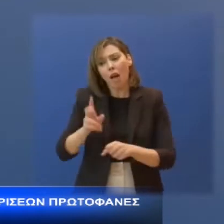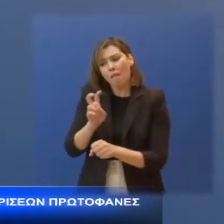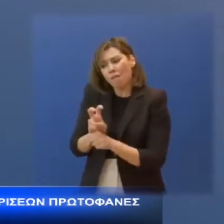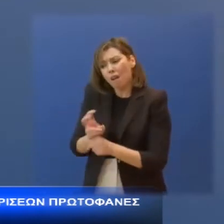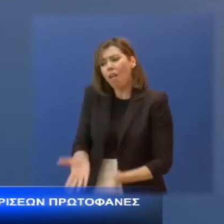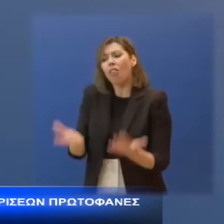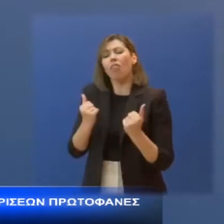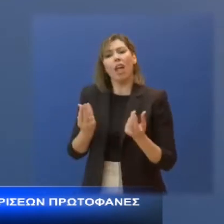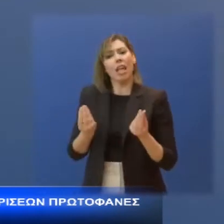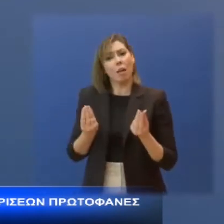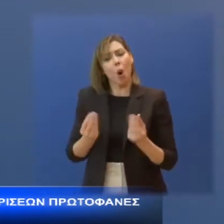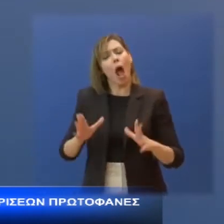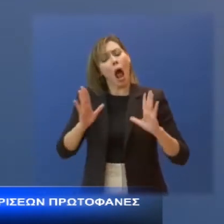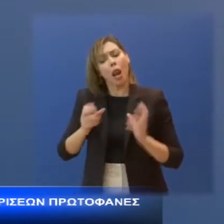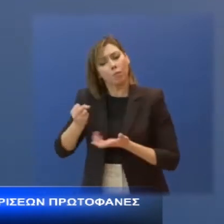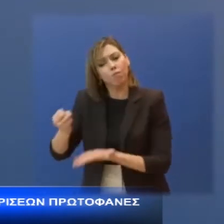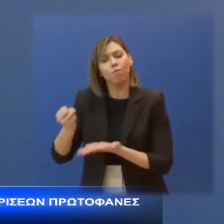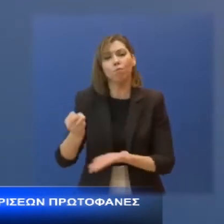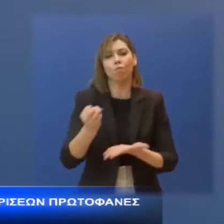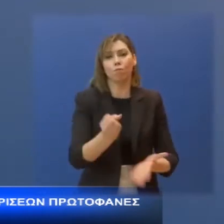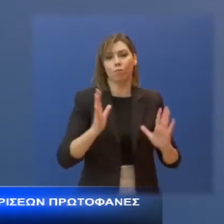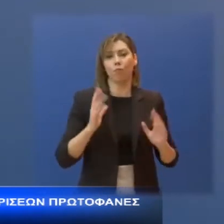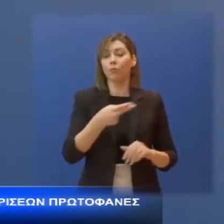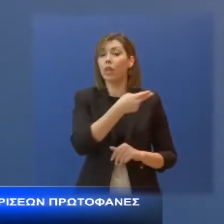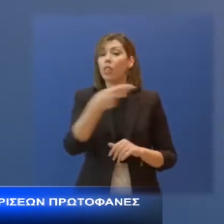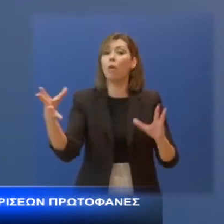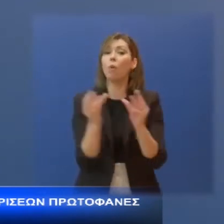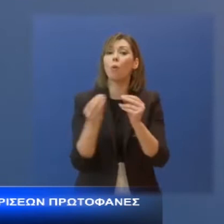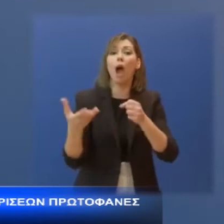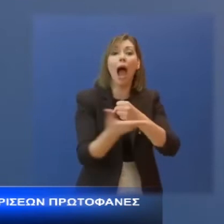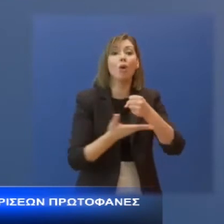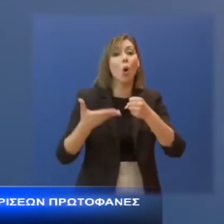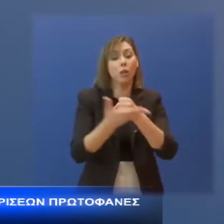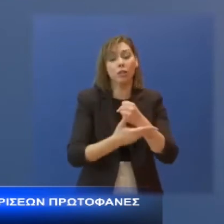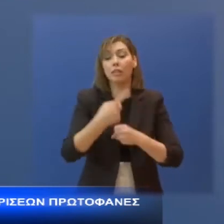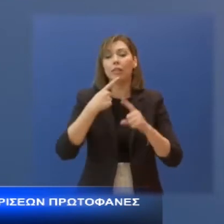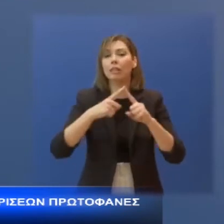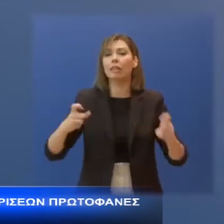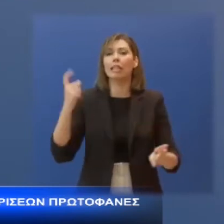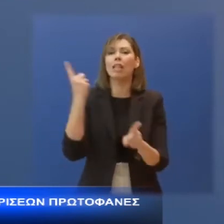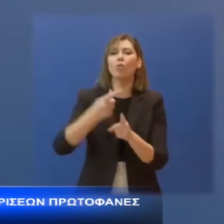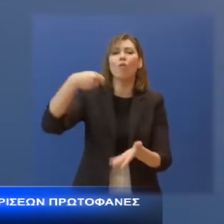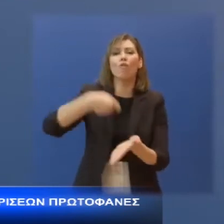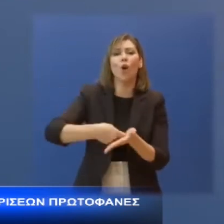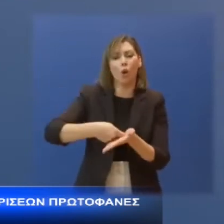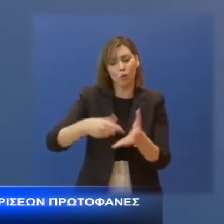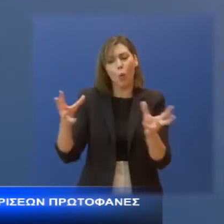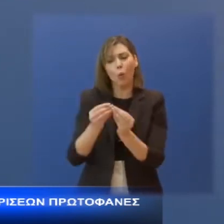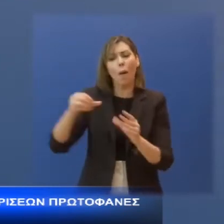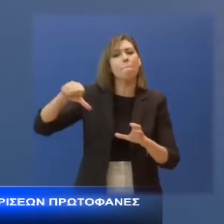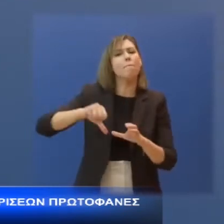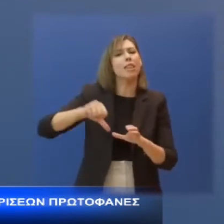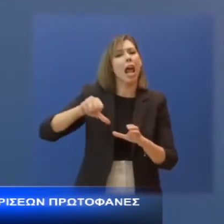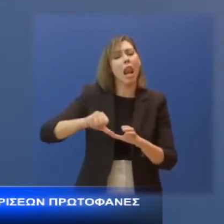αγρότες. Η κυβέρνηση έχει αποφασίσει την επιστροφή του ειδικού φόρου κατανάλωσης πετρελαίου κίνησης σε νέους αγρότες, αγρότες μέλη συνεταιριστικών